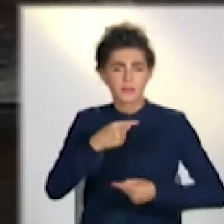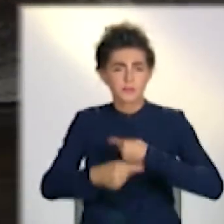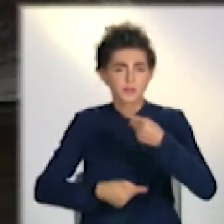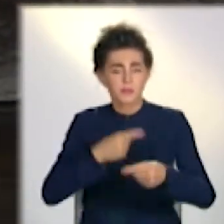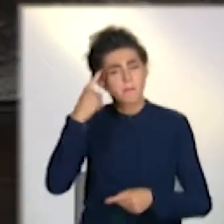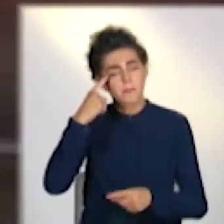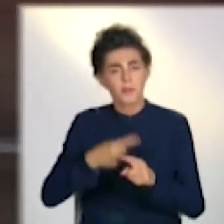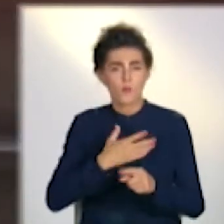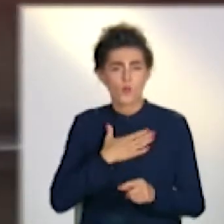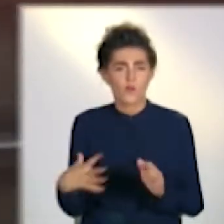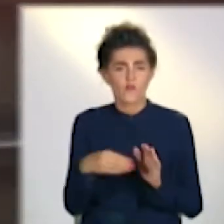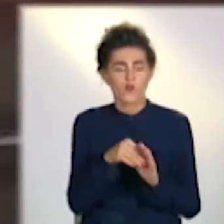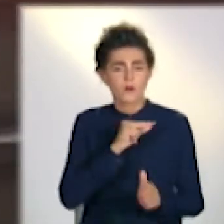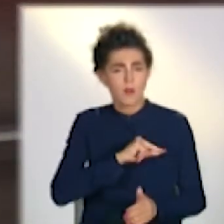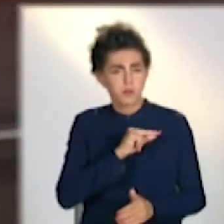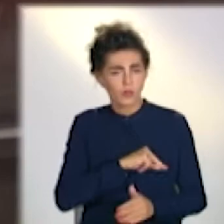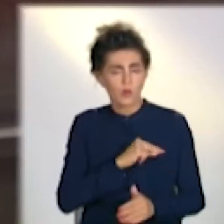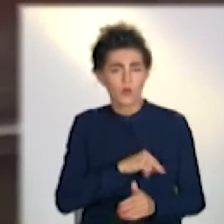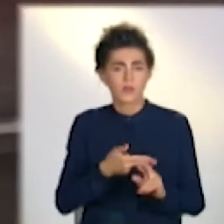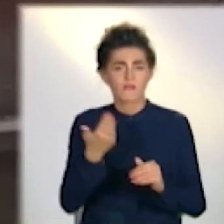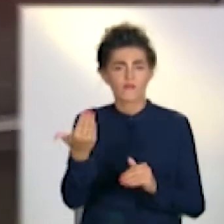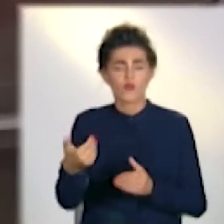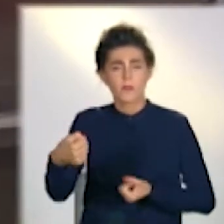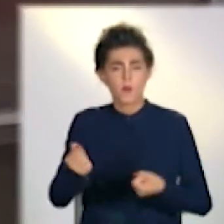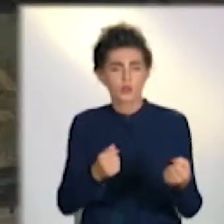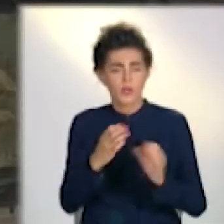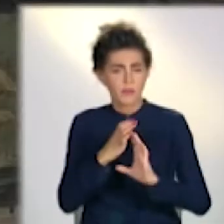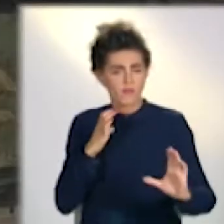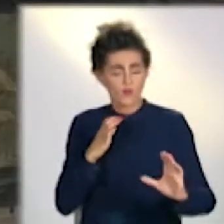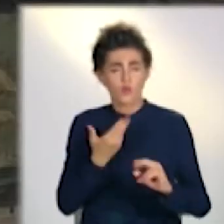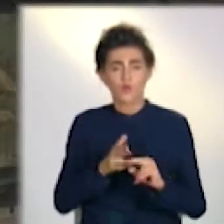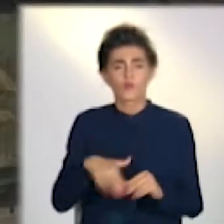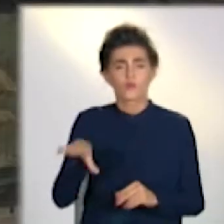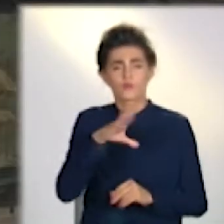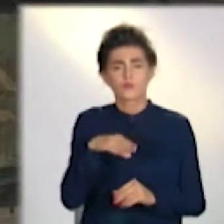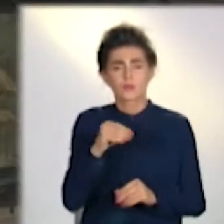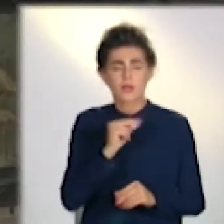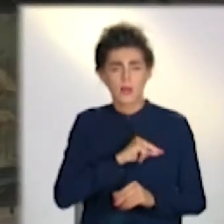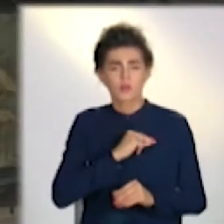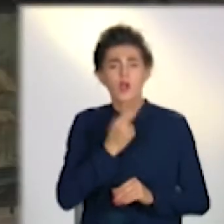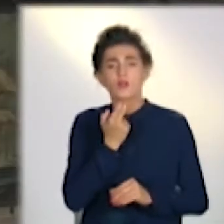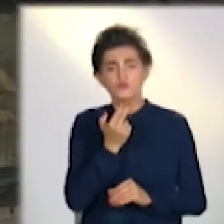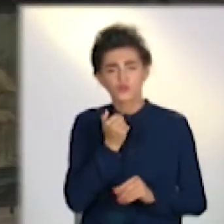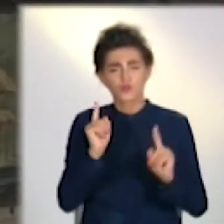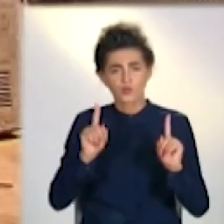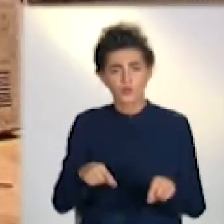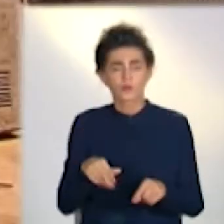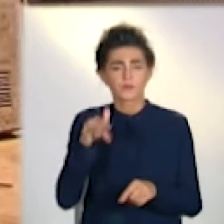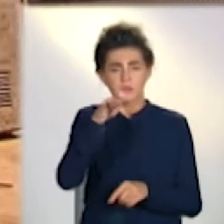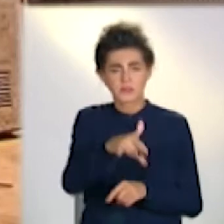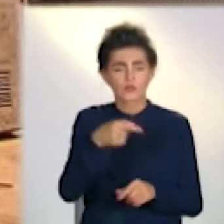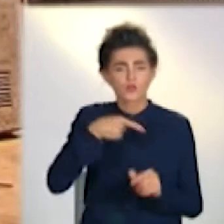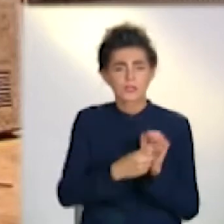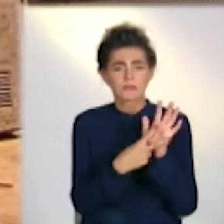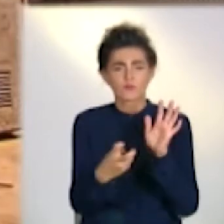брат работает в ЖДЦ, машинистом тепловоза. Шурин работает на комбинате Ілліча, она станет 1700.